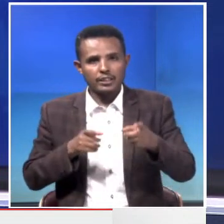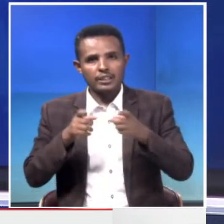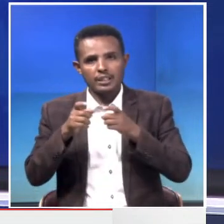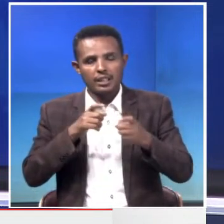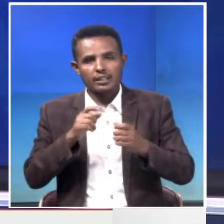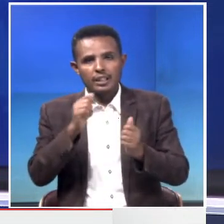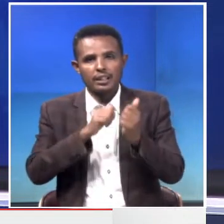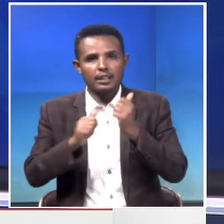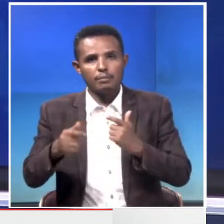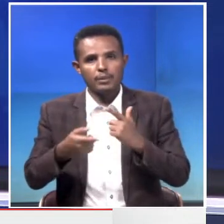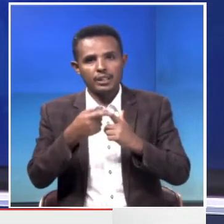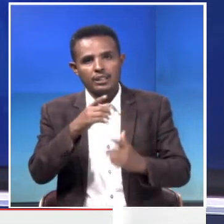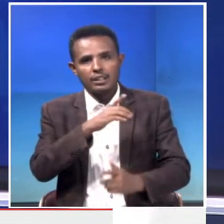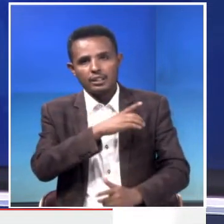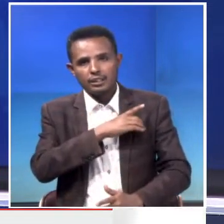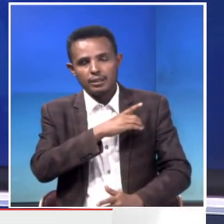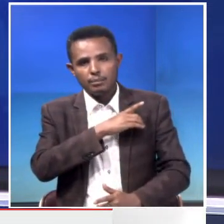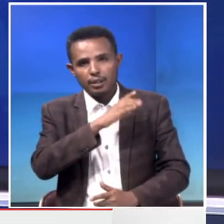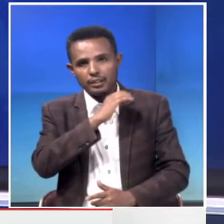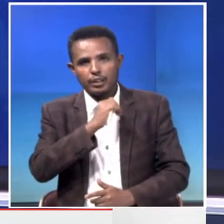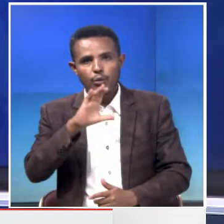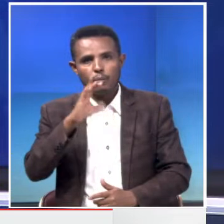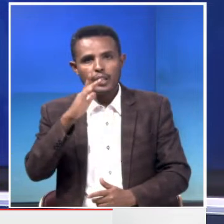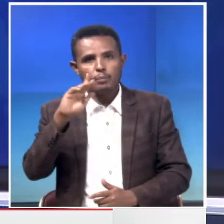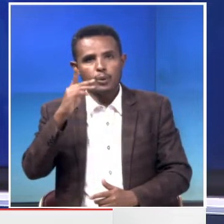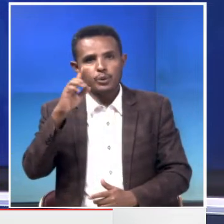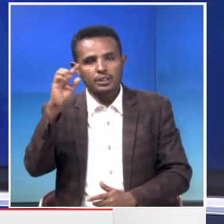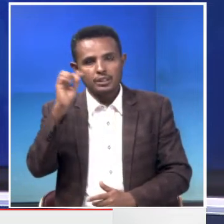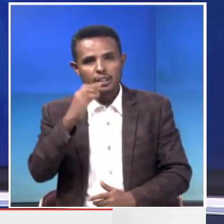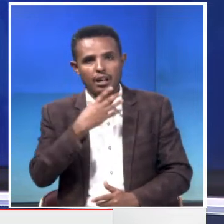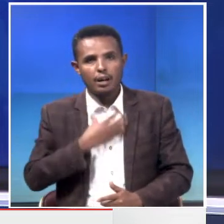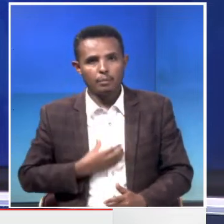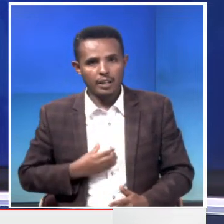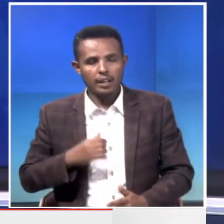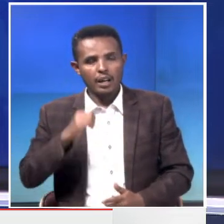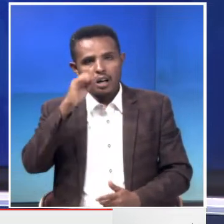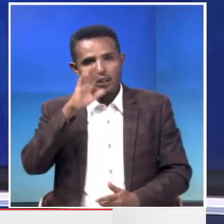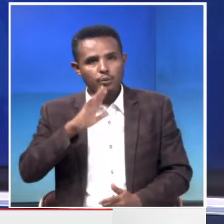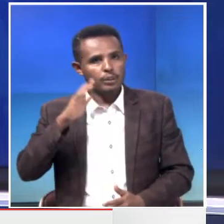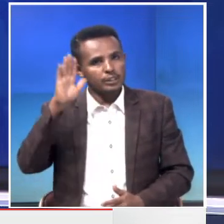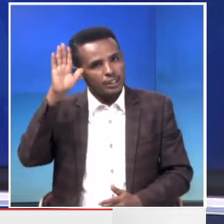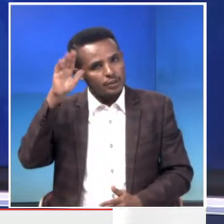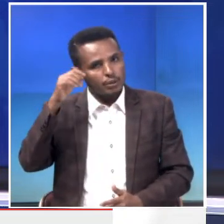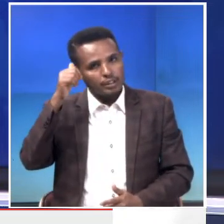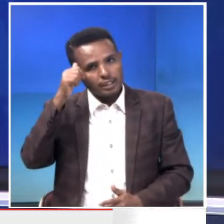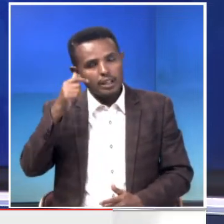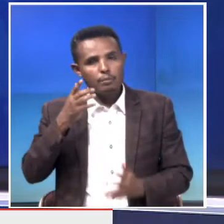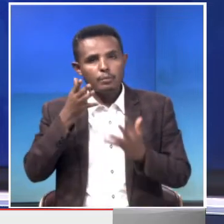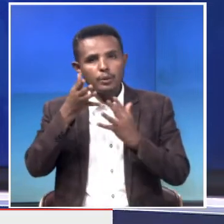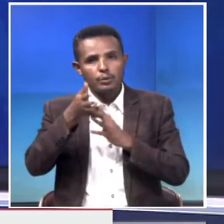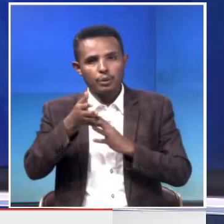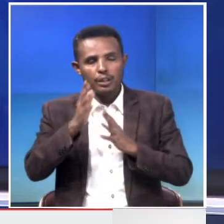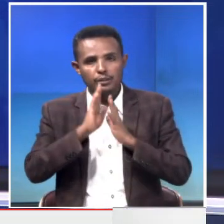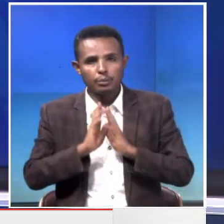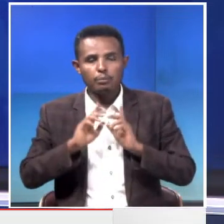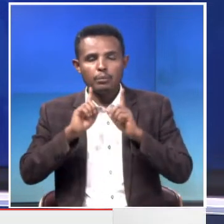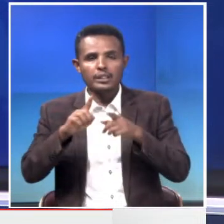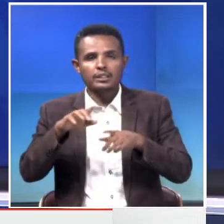ምክትል ከንቲባና የኮማንድ ፖስት አባል አቶ ግዛቸው አጠና በበኩላቸው ህብረተሰቡ የሚያነሳቸውን ጥያቄዎች ምላሽ